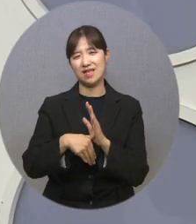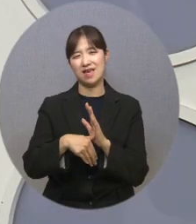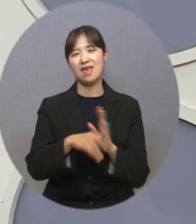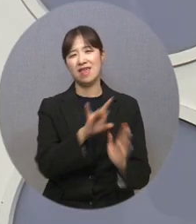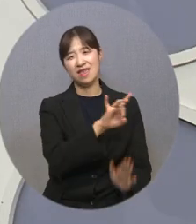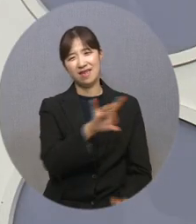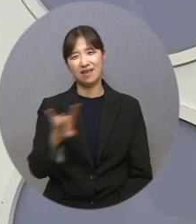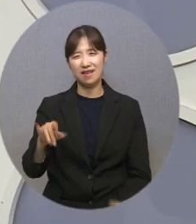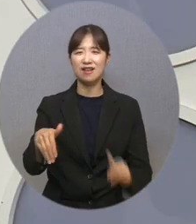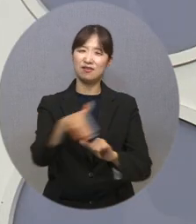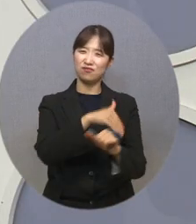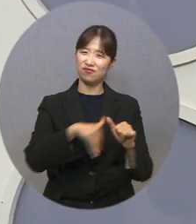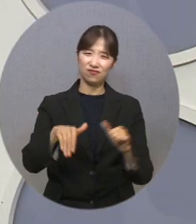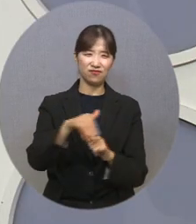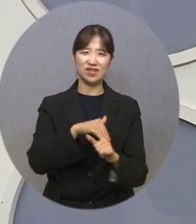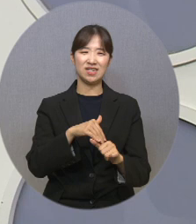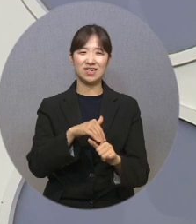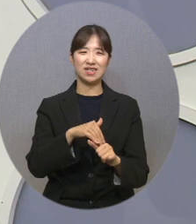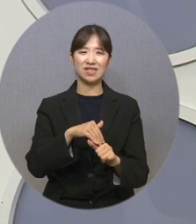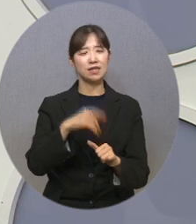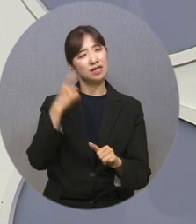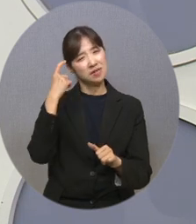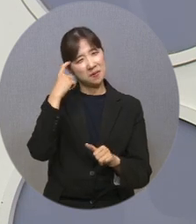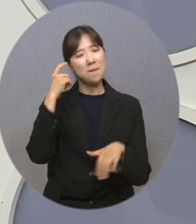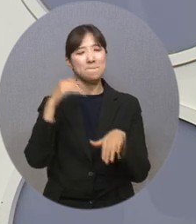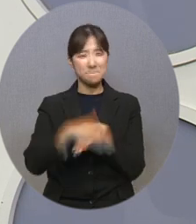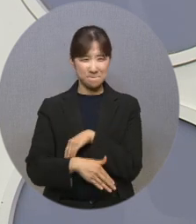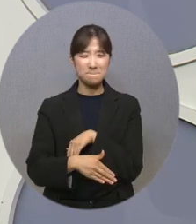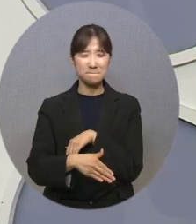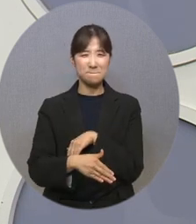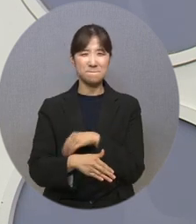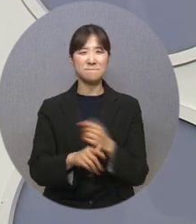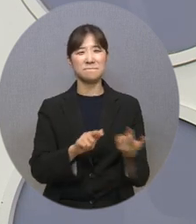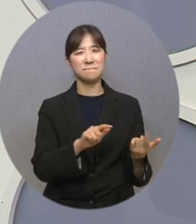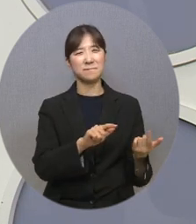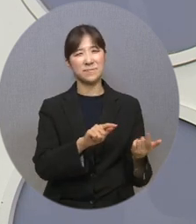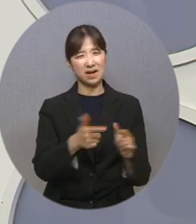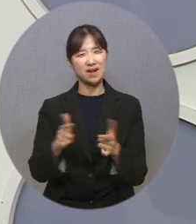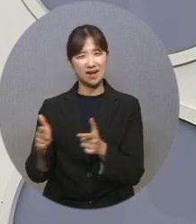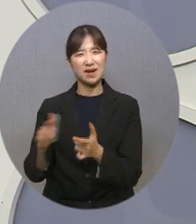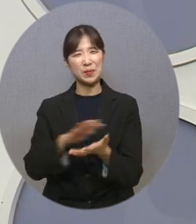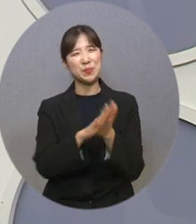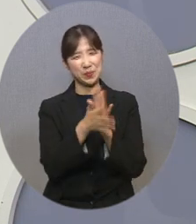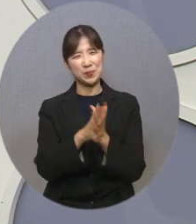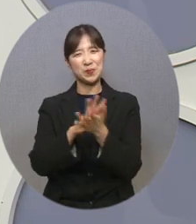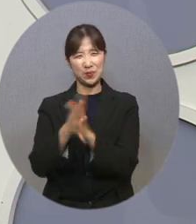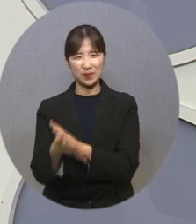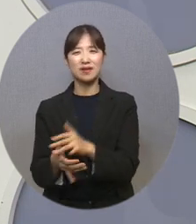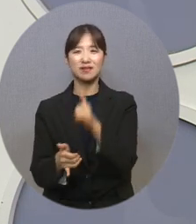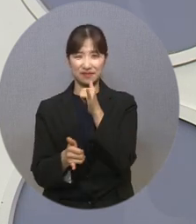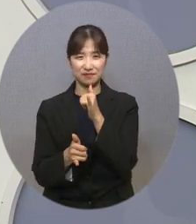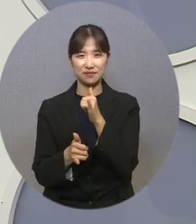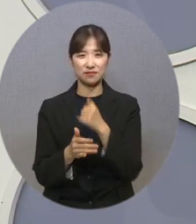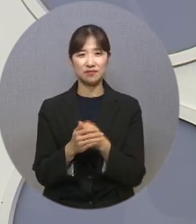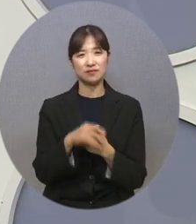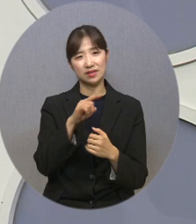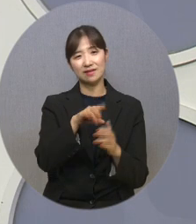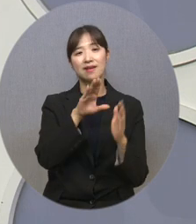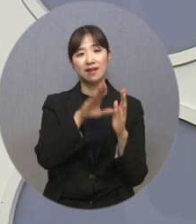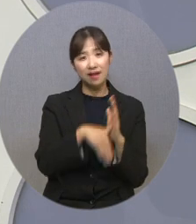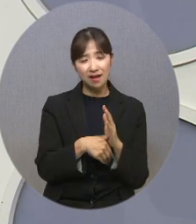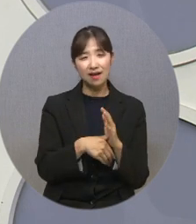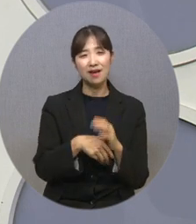그때그때 시대 분위기에 따라서 그 이세 따라서 그 저 패러다임이 바뀌잖아요. 그렇죠. 근데 그